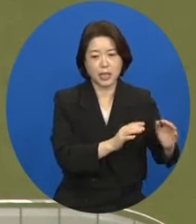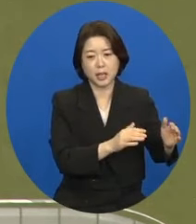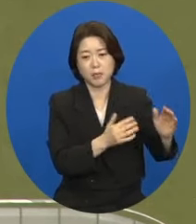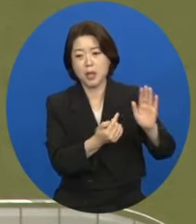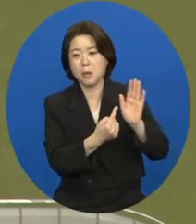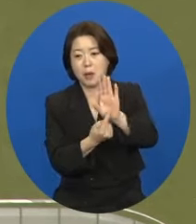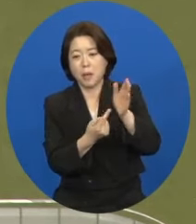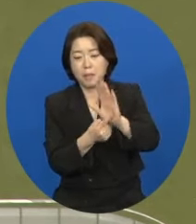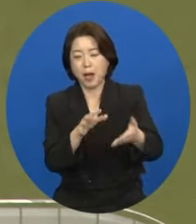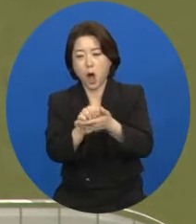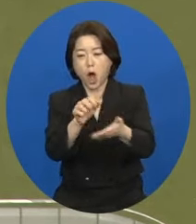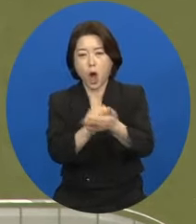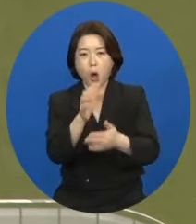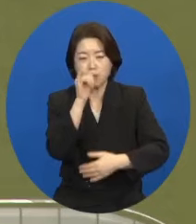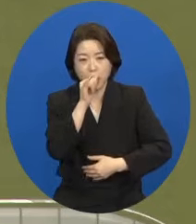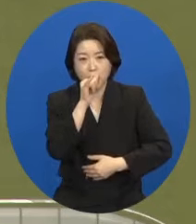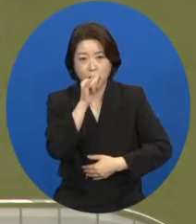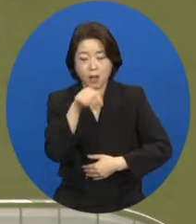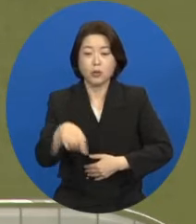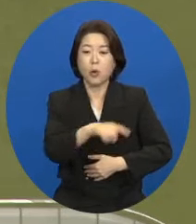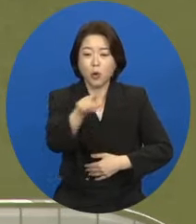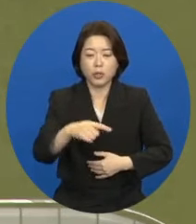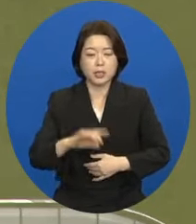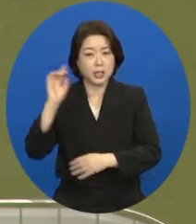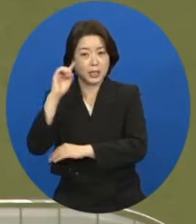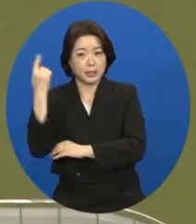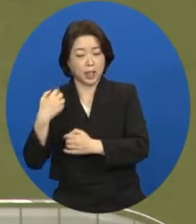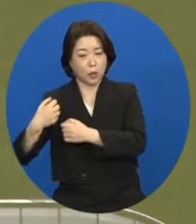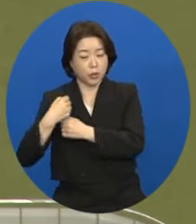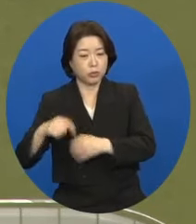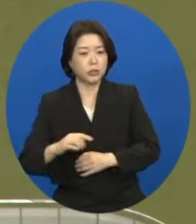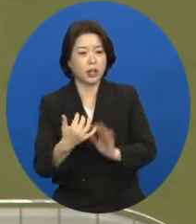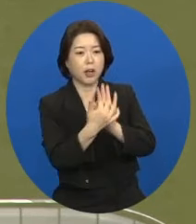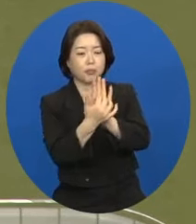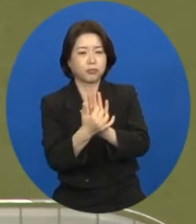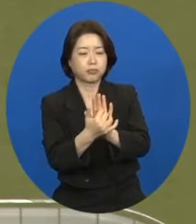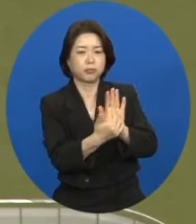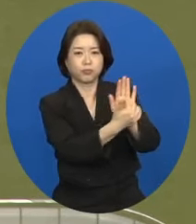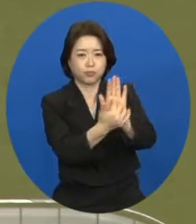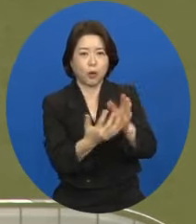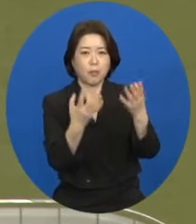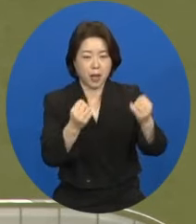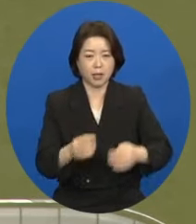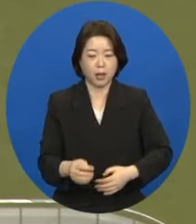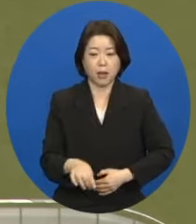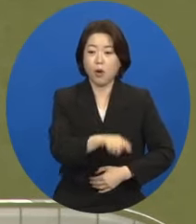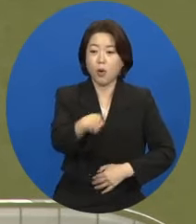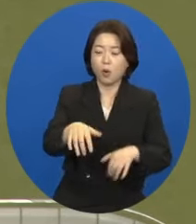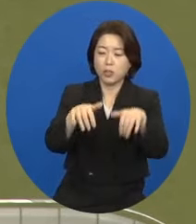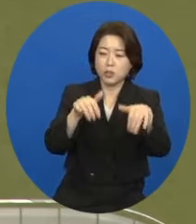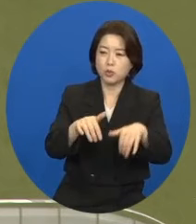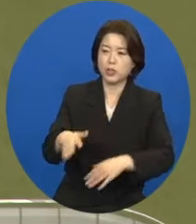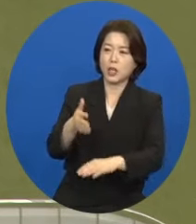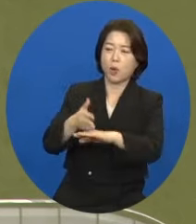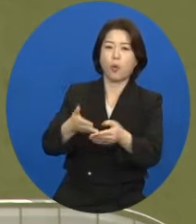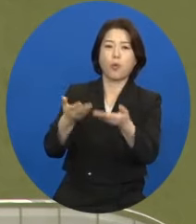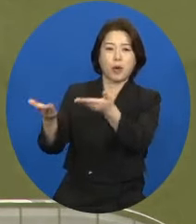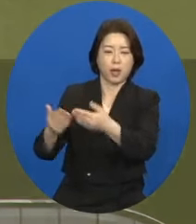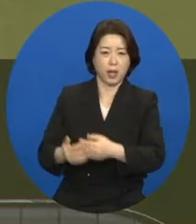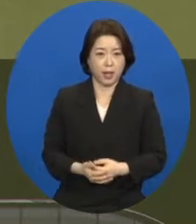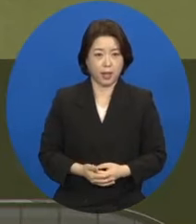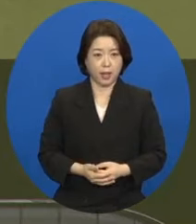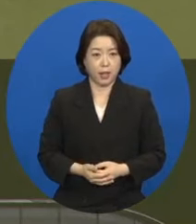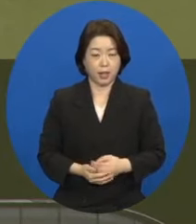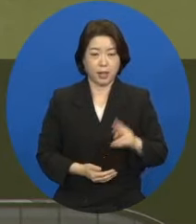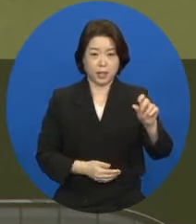지켜줬어요. 그래서 이 나발의 종들이 굉장히 이 다윗과 부하들에게 감사하는 표현을 합니다. 어떤 증언을 하냐면 15절